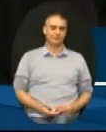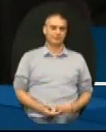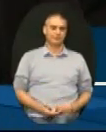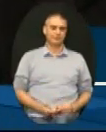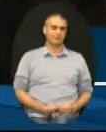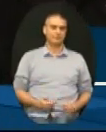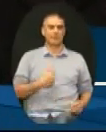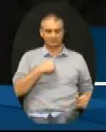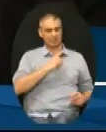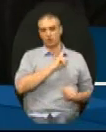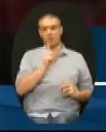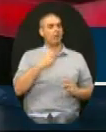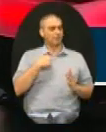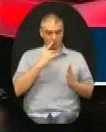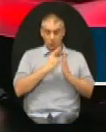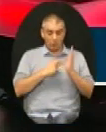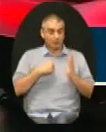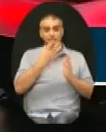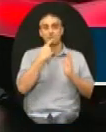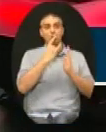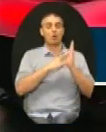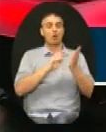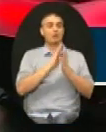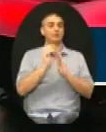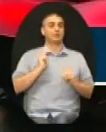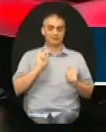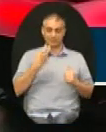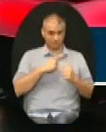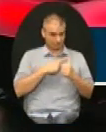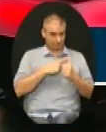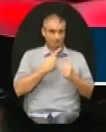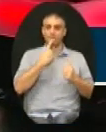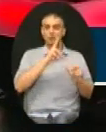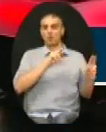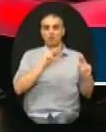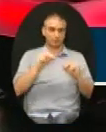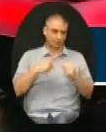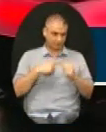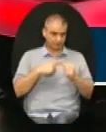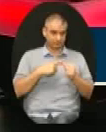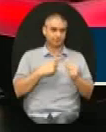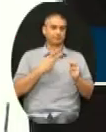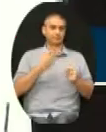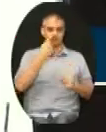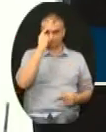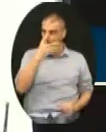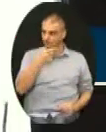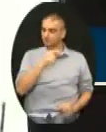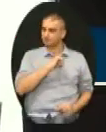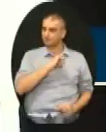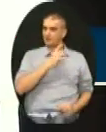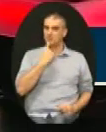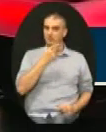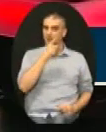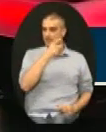קברות לחוקים. אז תן לי איזה לוח זמנים שנדע שאתה רציני. על חוק הגיוס אמרו אותו הדבר. אבל אתה יודע מה? זה מעניין מה שאתה